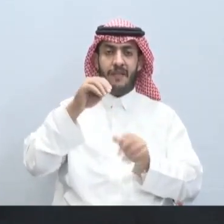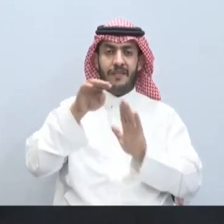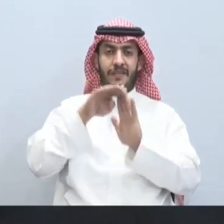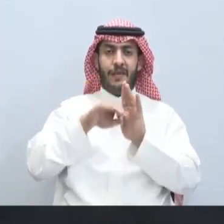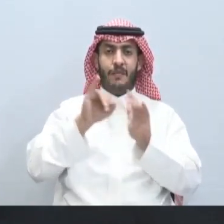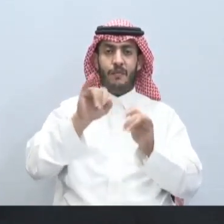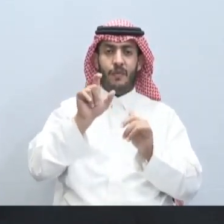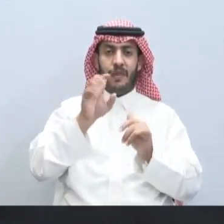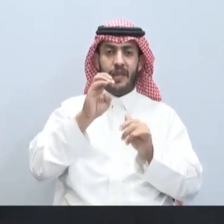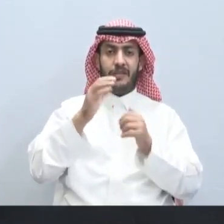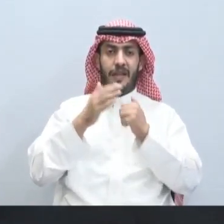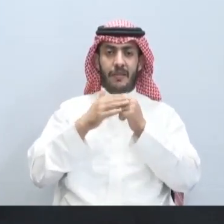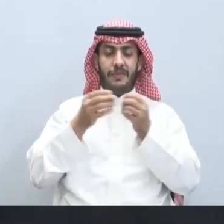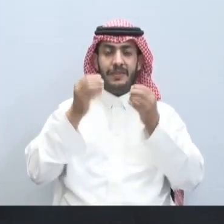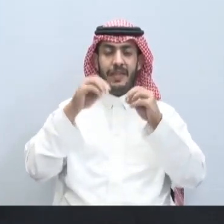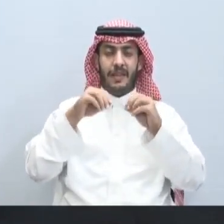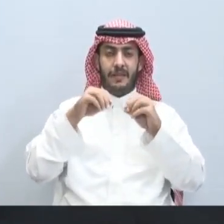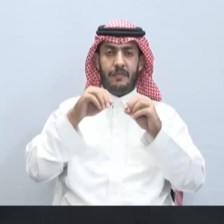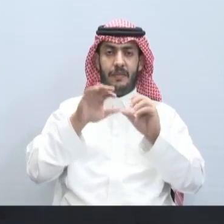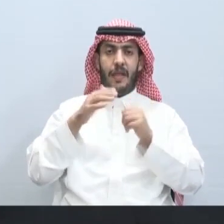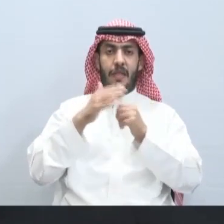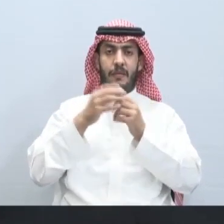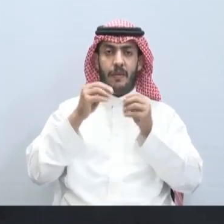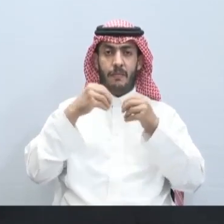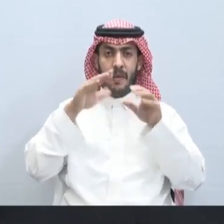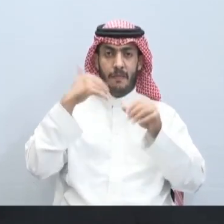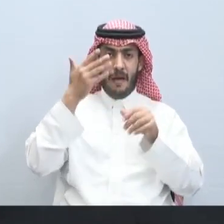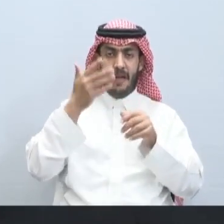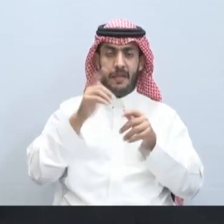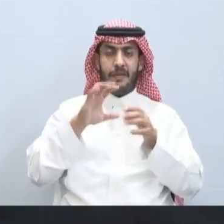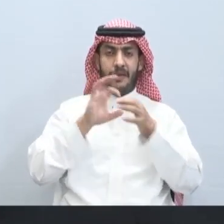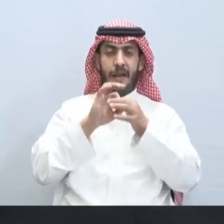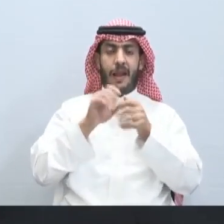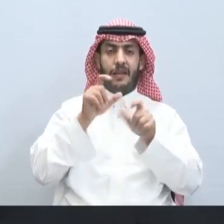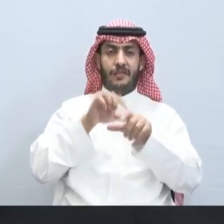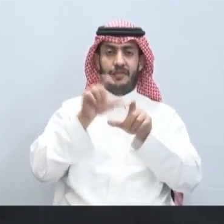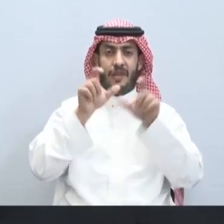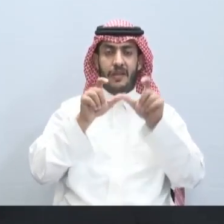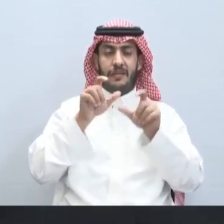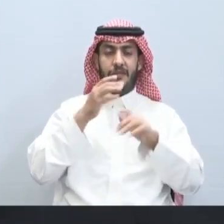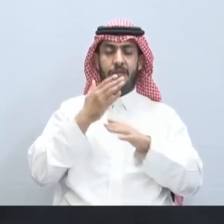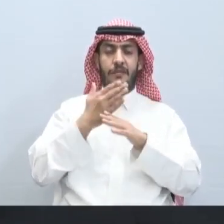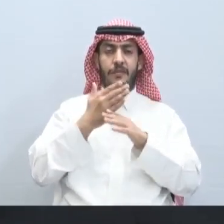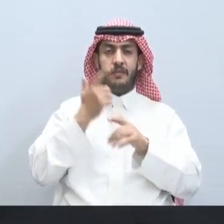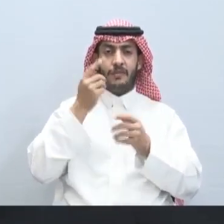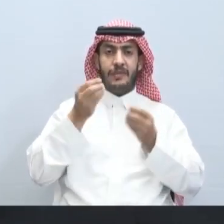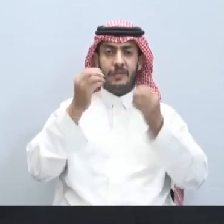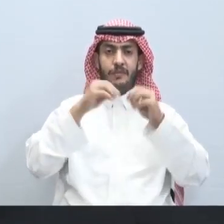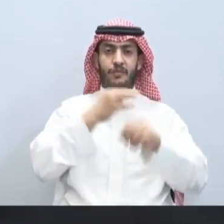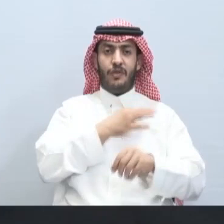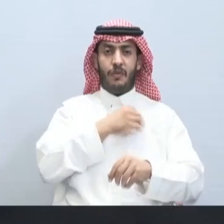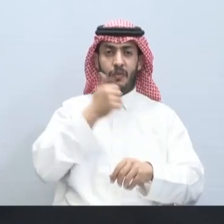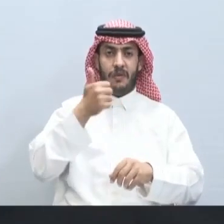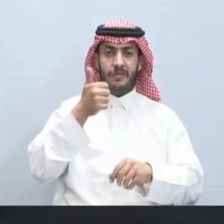لمنتجات الخدمات تجعل هنالك خدمات ما بعد البيع للتواصل مع العميل كل ذلك الهدف منه ان تحسن التجربه